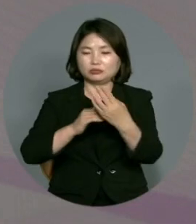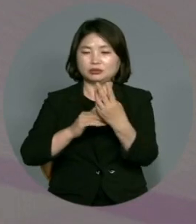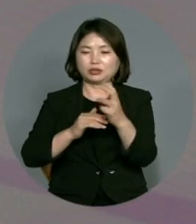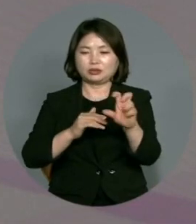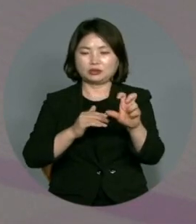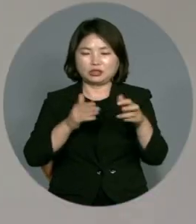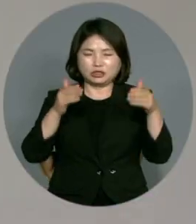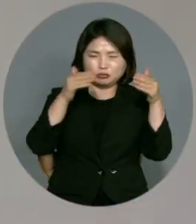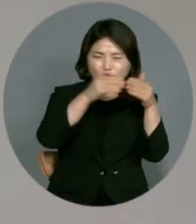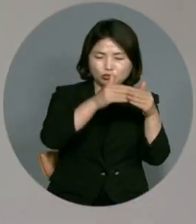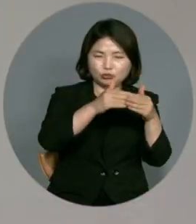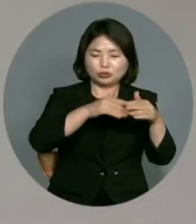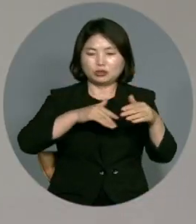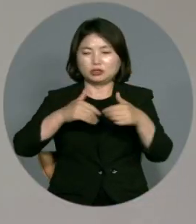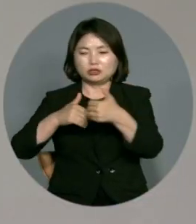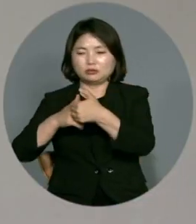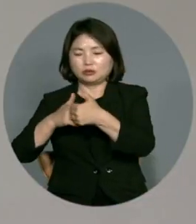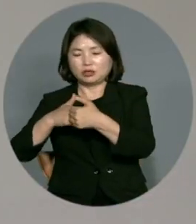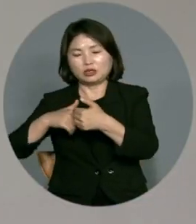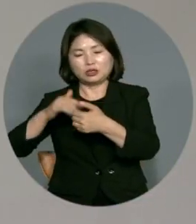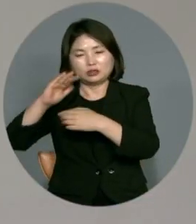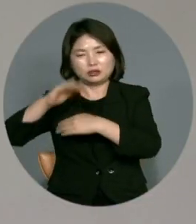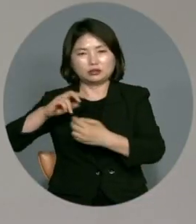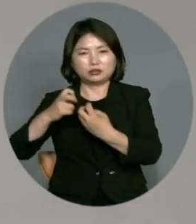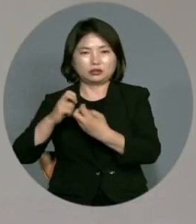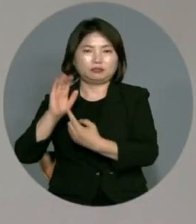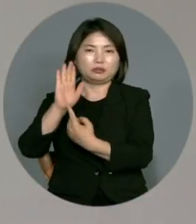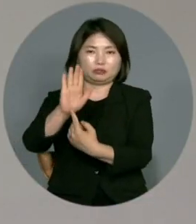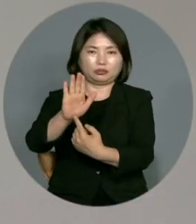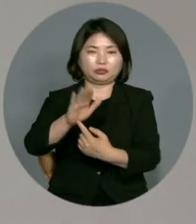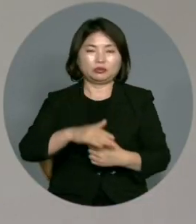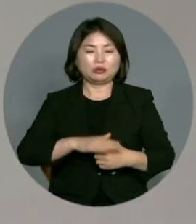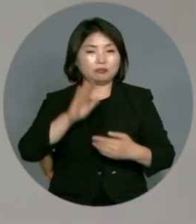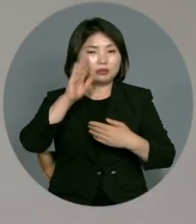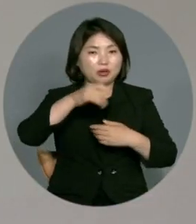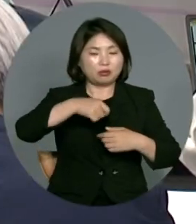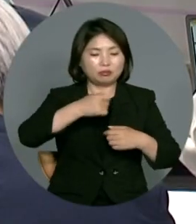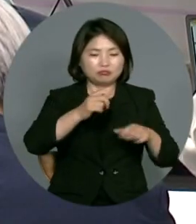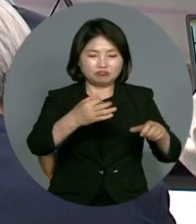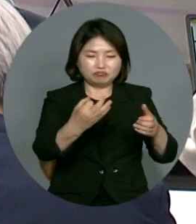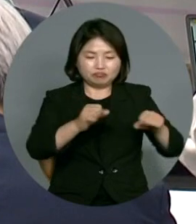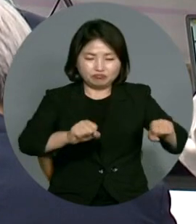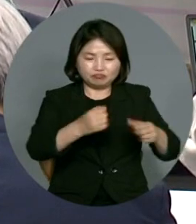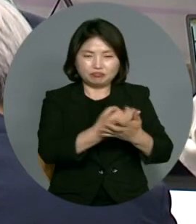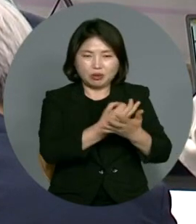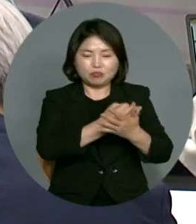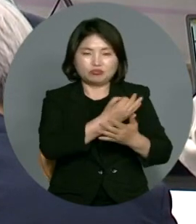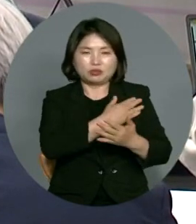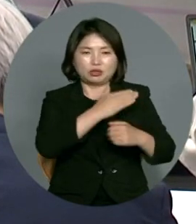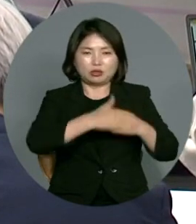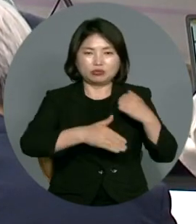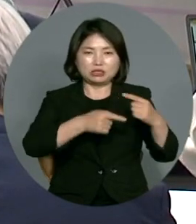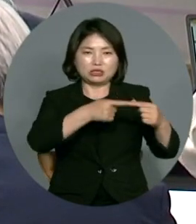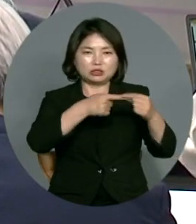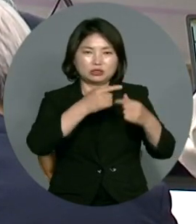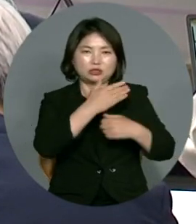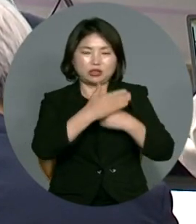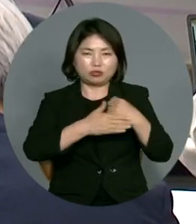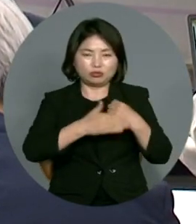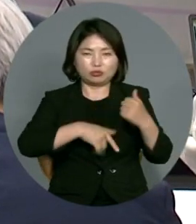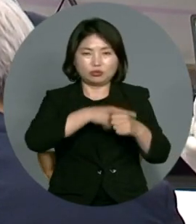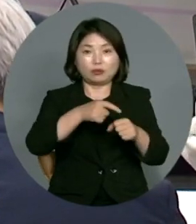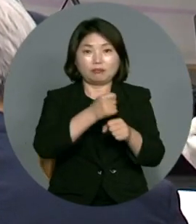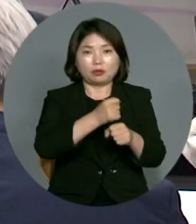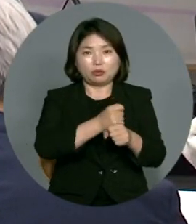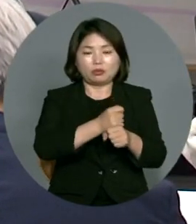25개 중점 과제, 50개 정책을 발표했습니다. 미래 먹거리를 발굴해 부자 대구, 1등 대구 기반을